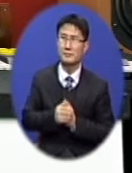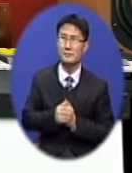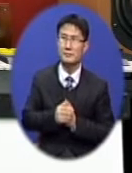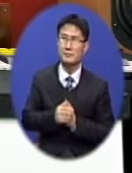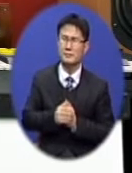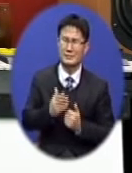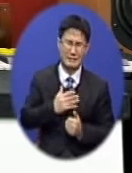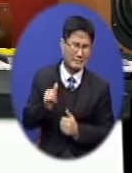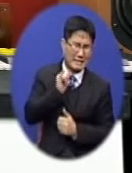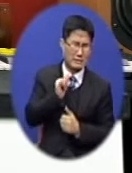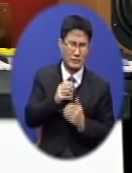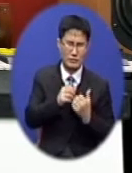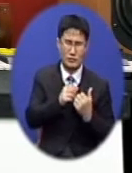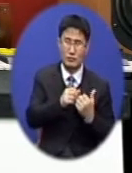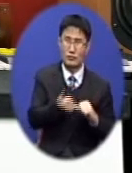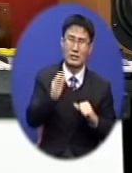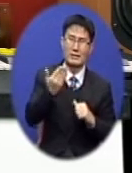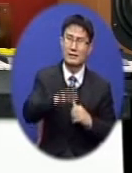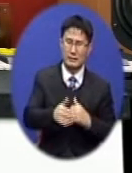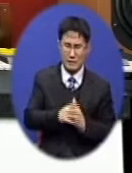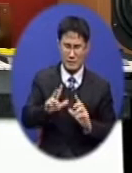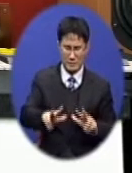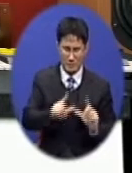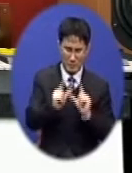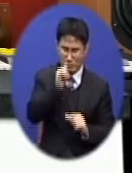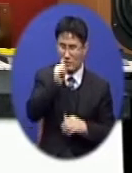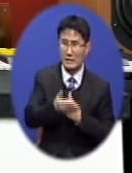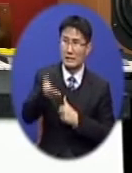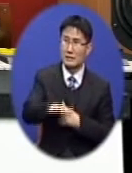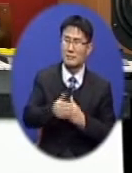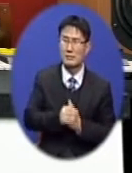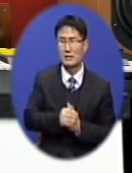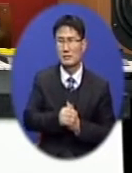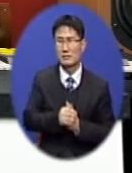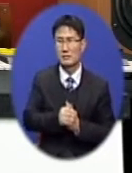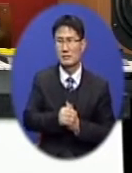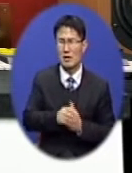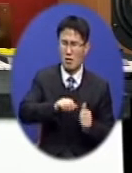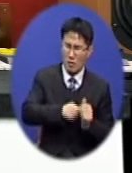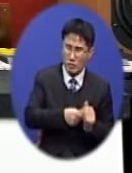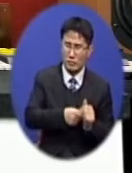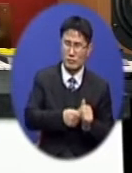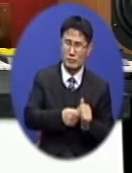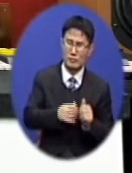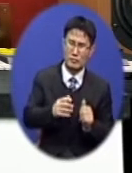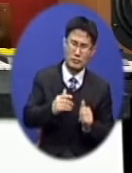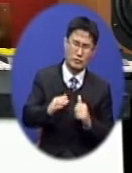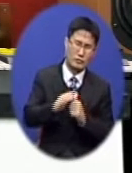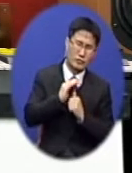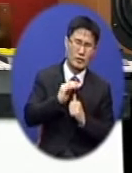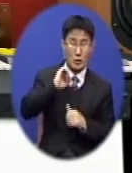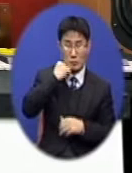자살에 죽어야 할 인간인데 지금 살고 있습니다. 네. 하지만 억지로 목숨을 끊기는 좀 힘들대요.